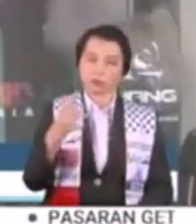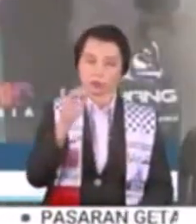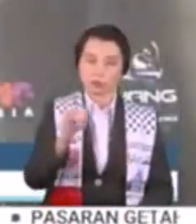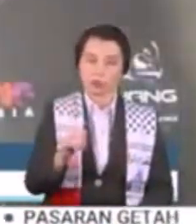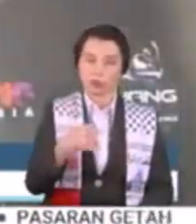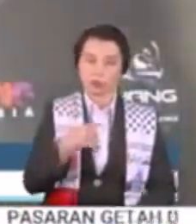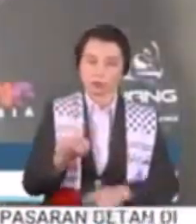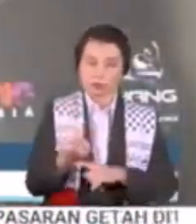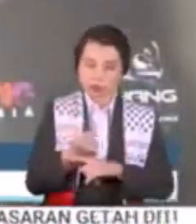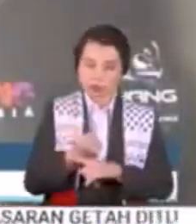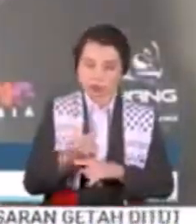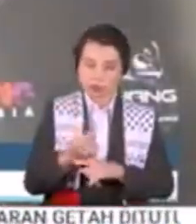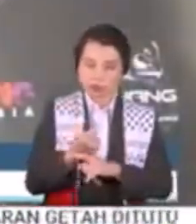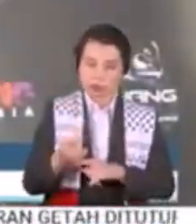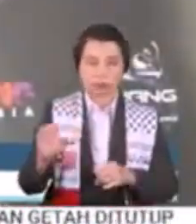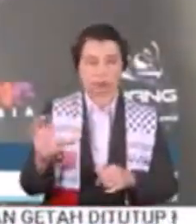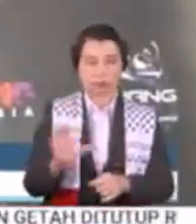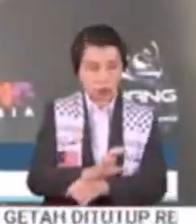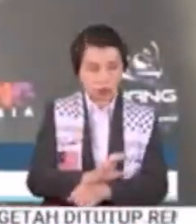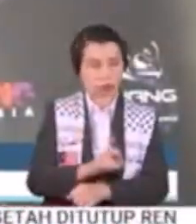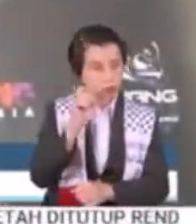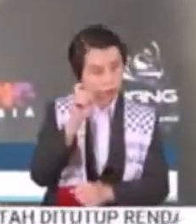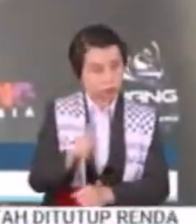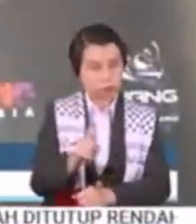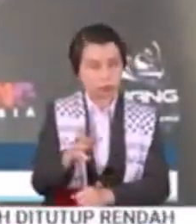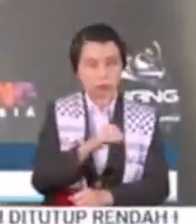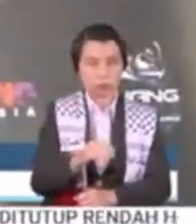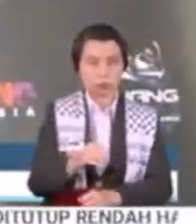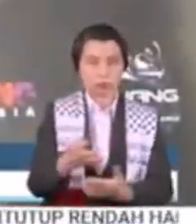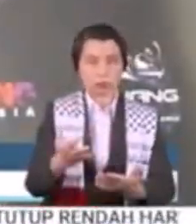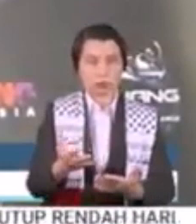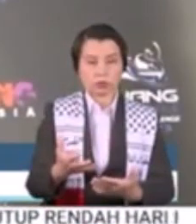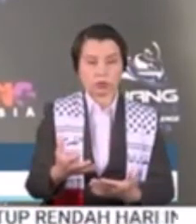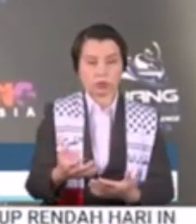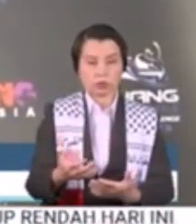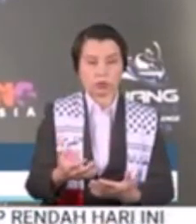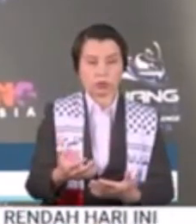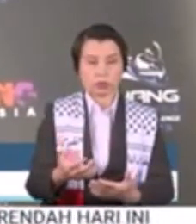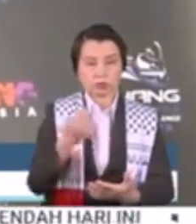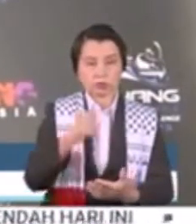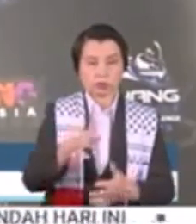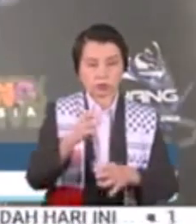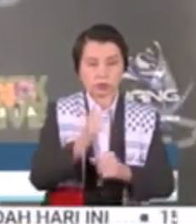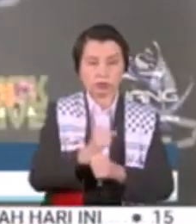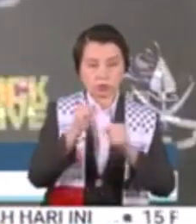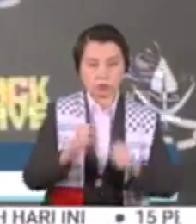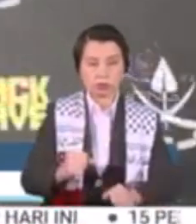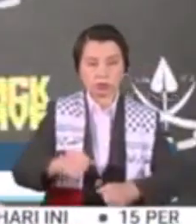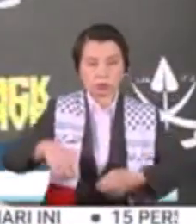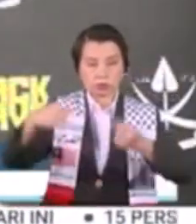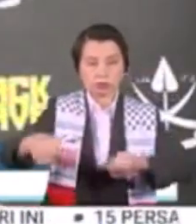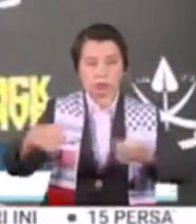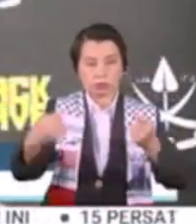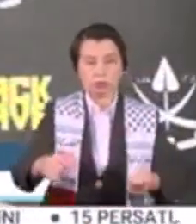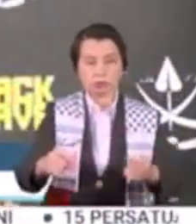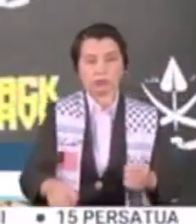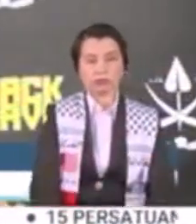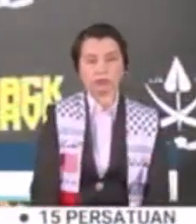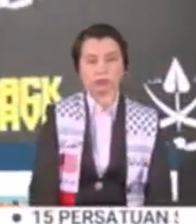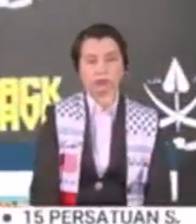training yang cukup dan endurance yang cukup lah untuk kita dapat bersaing dengan international. Saya